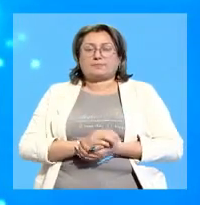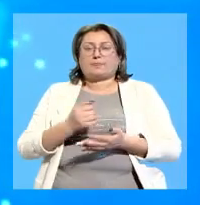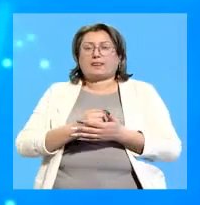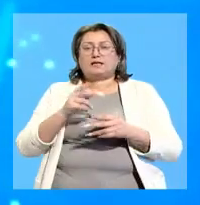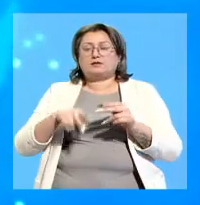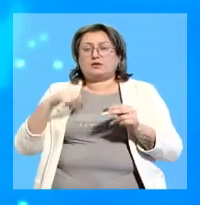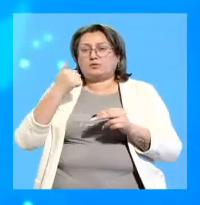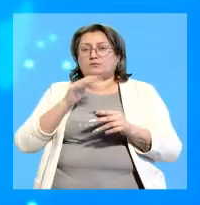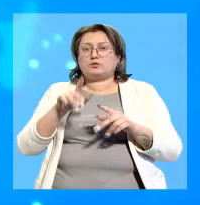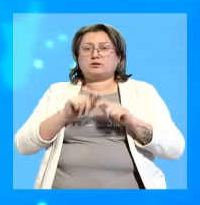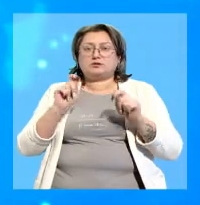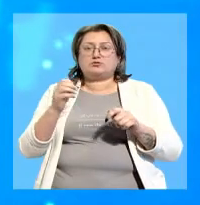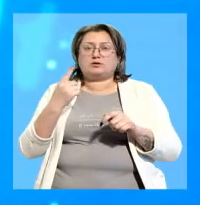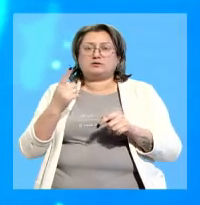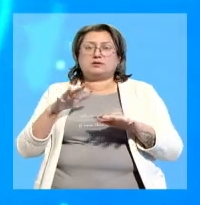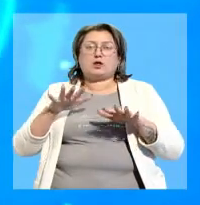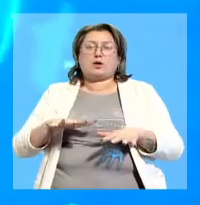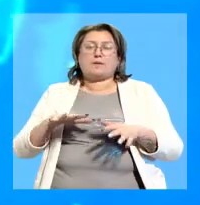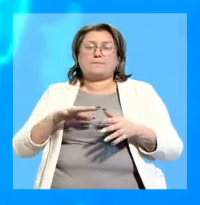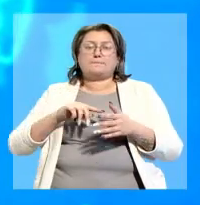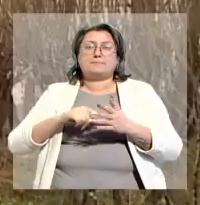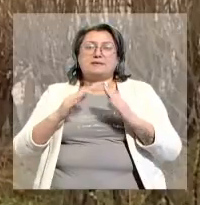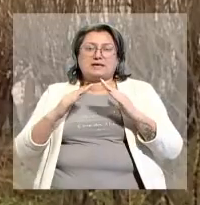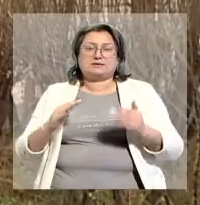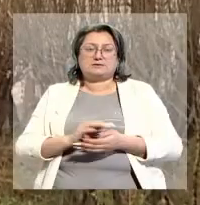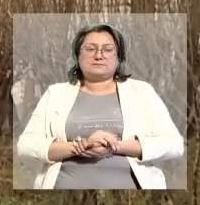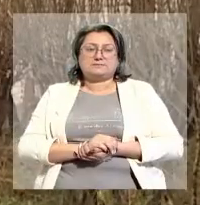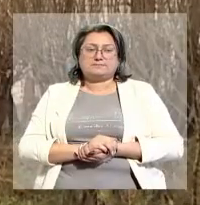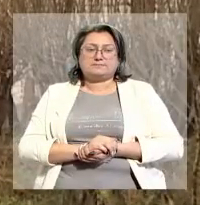Жыл соңына дейін тағы бір нысан іске қосылмақ.